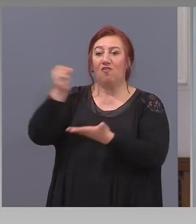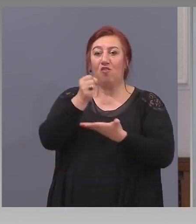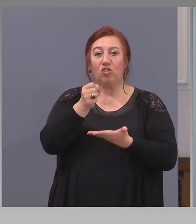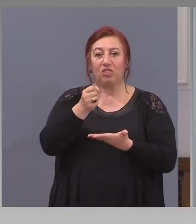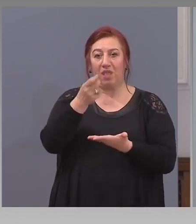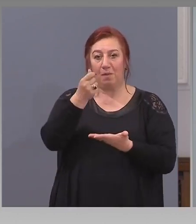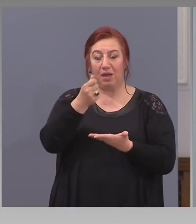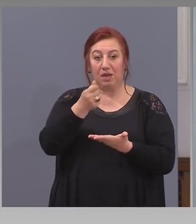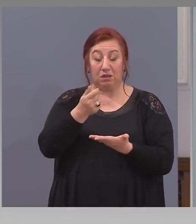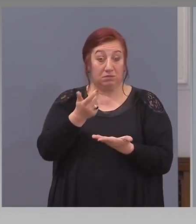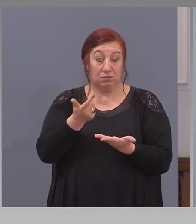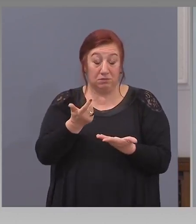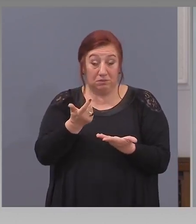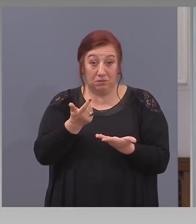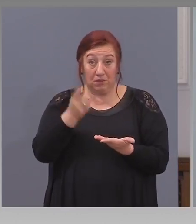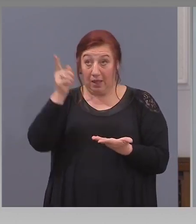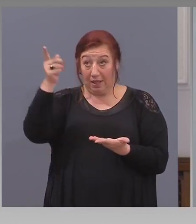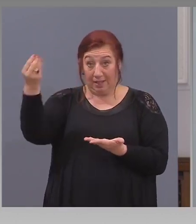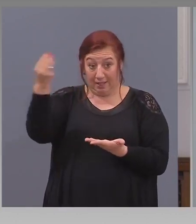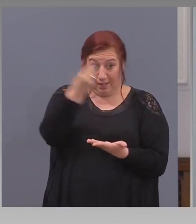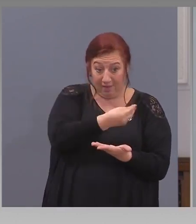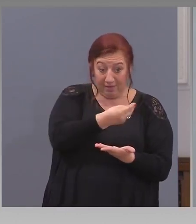ли?